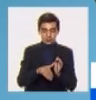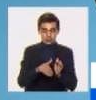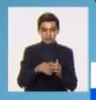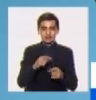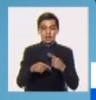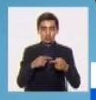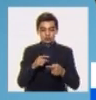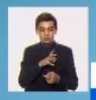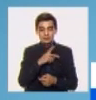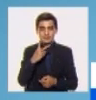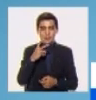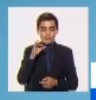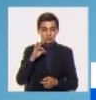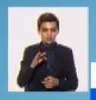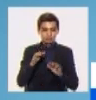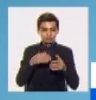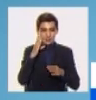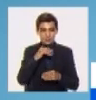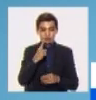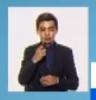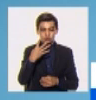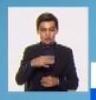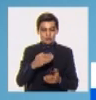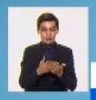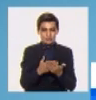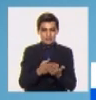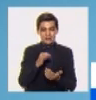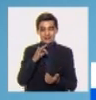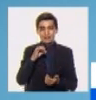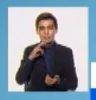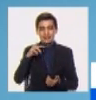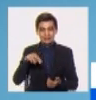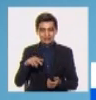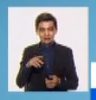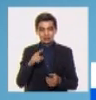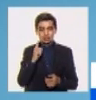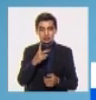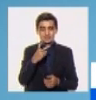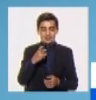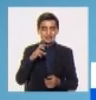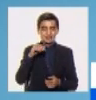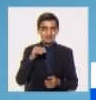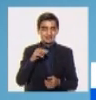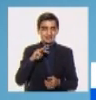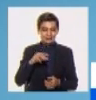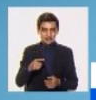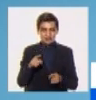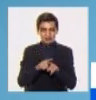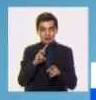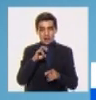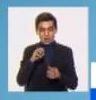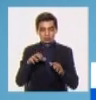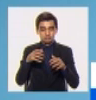– всего 2%. Тогда со 140 тысяч тенге на ИПН удерживают всего 1200 тенге. Таким образом, нагрузку